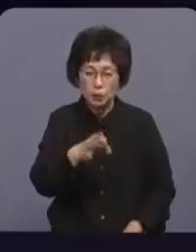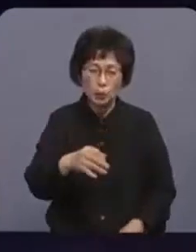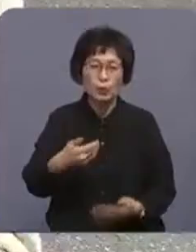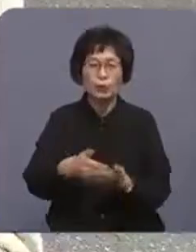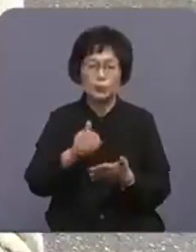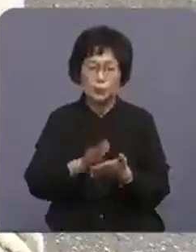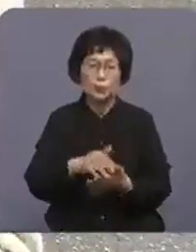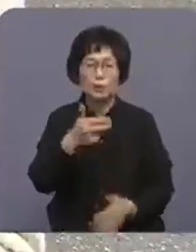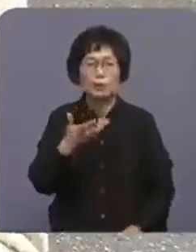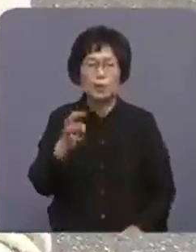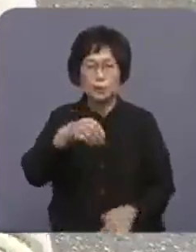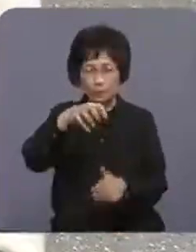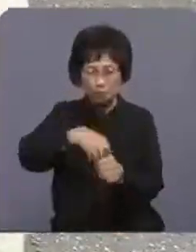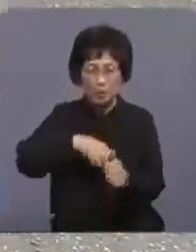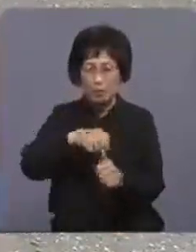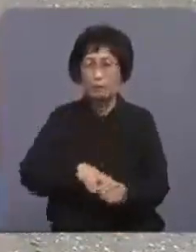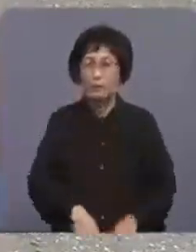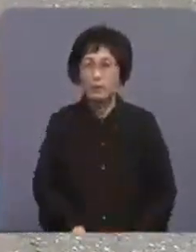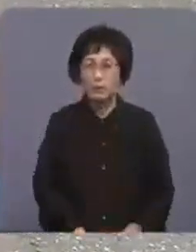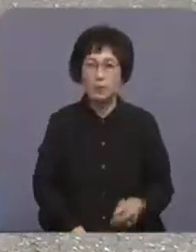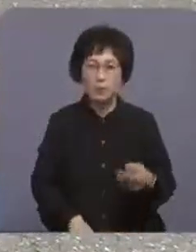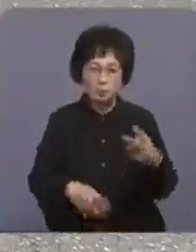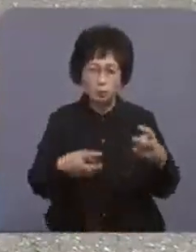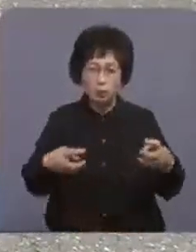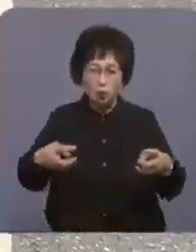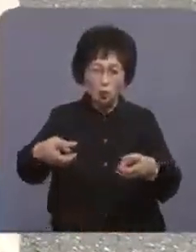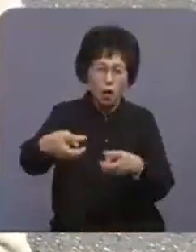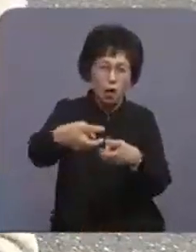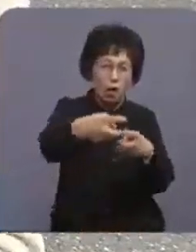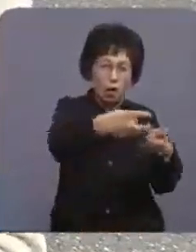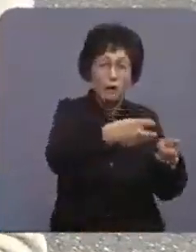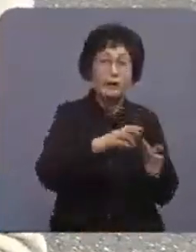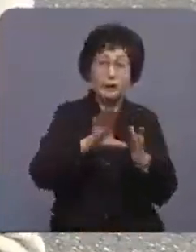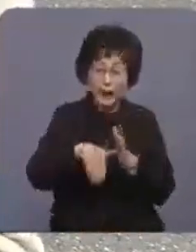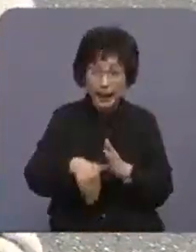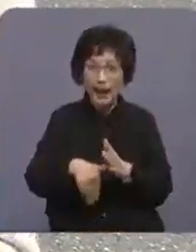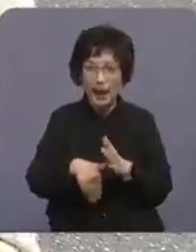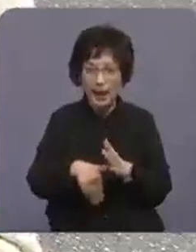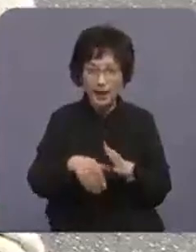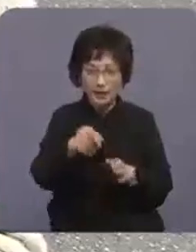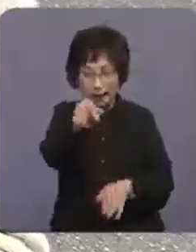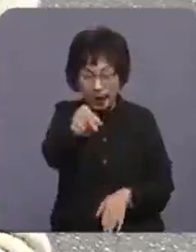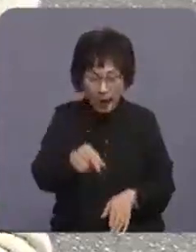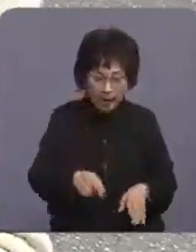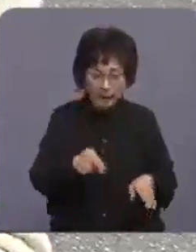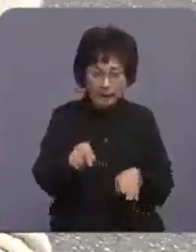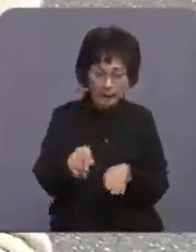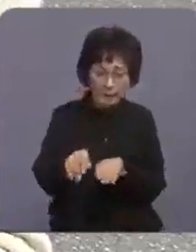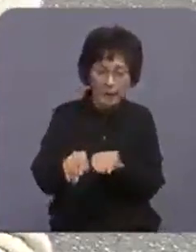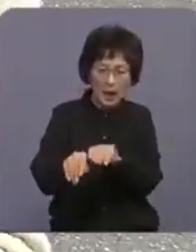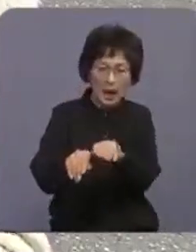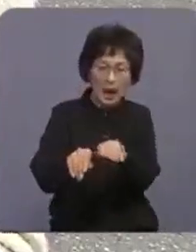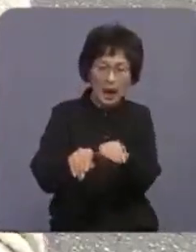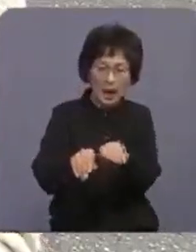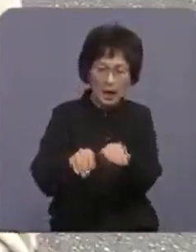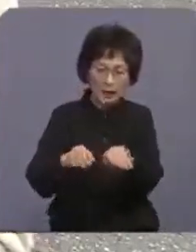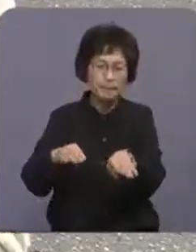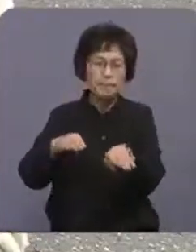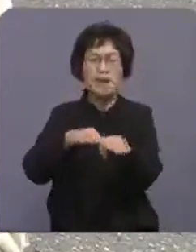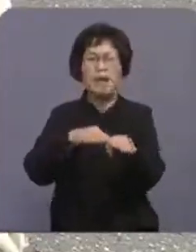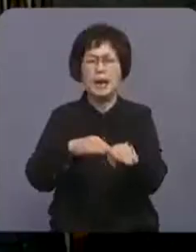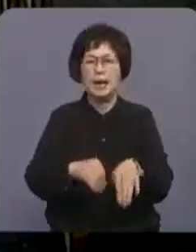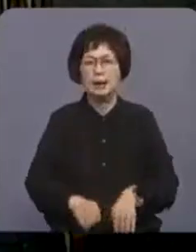가로챘습니다. 이곳처럼 2개 이상의 차선이 함께 좌회전하는 교차로에서 차선을 침범하는 차량이 범행의 표적이